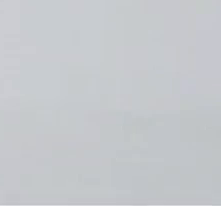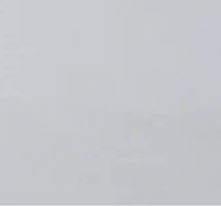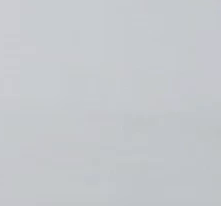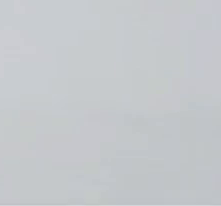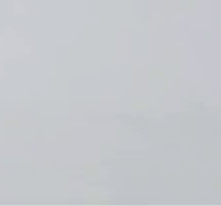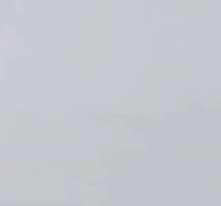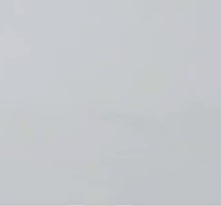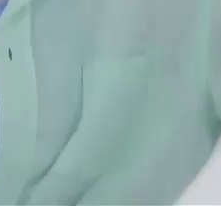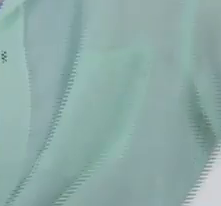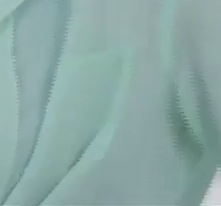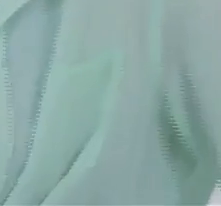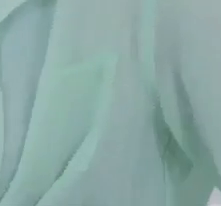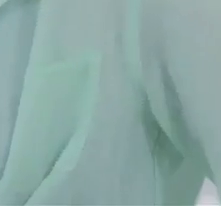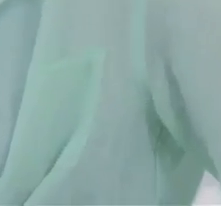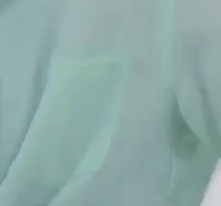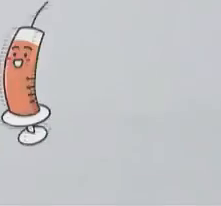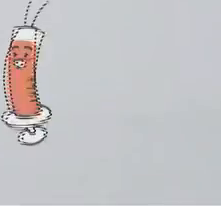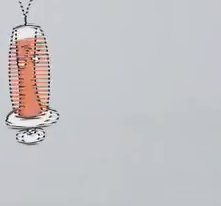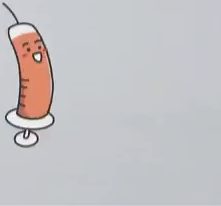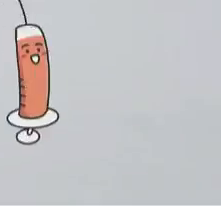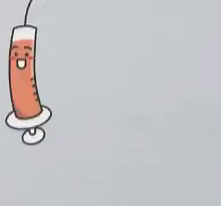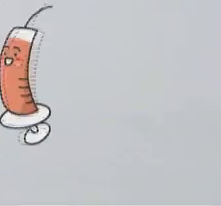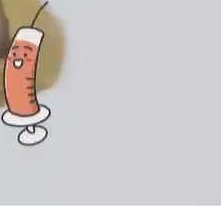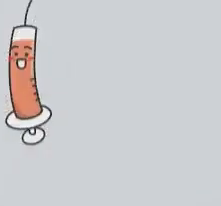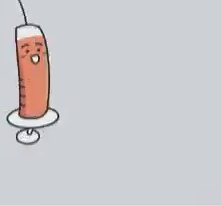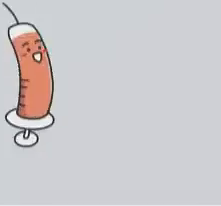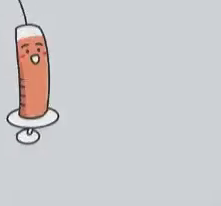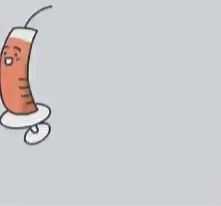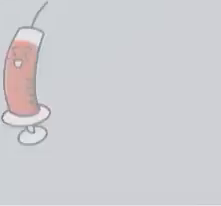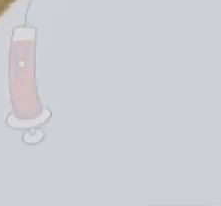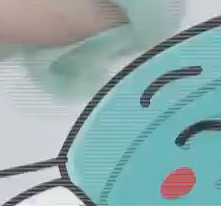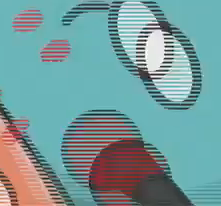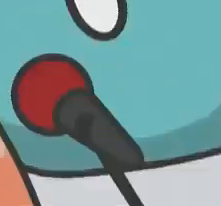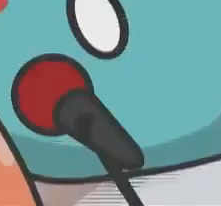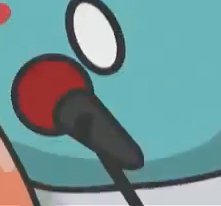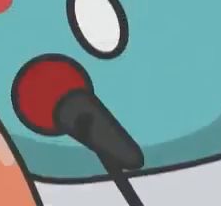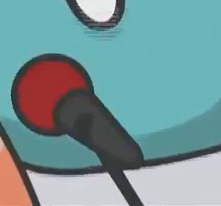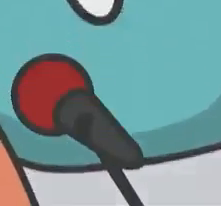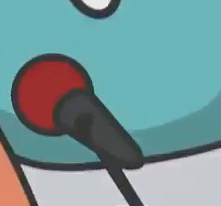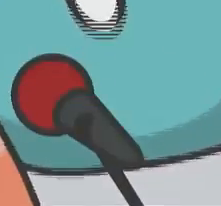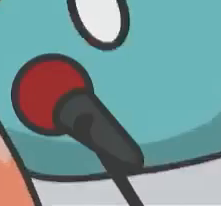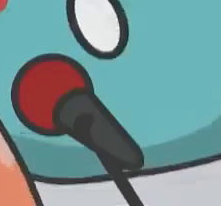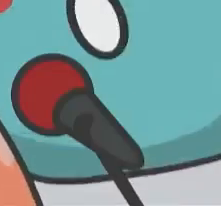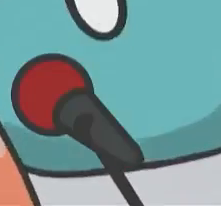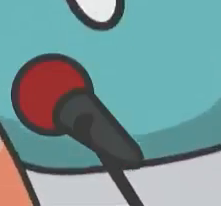Masker, vaksin, kau buat sejati.